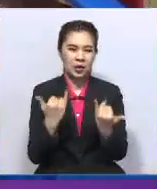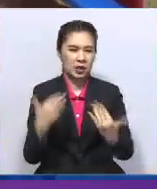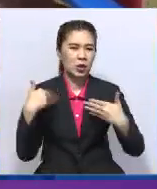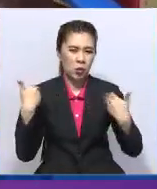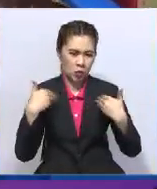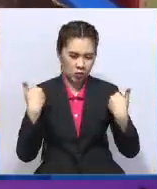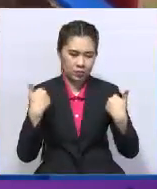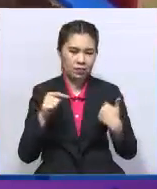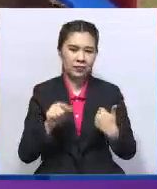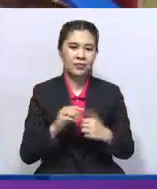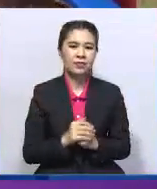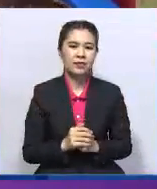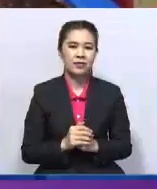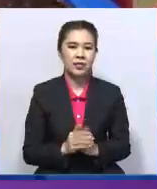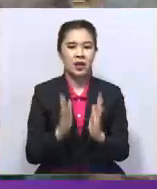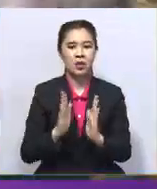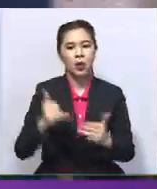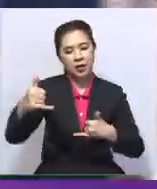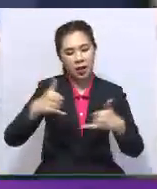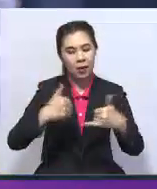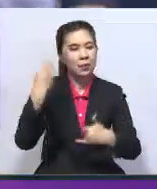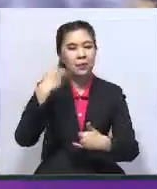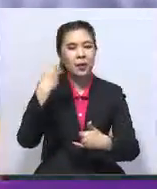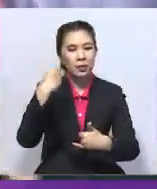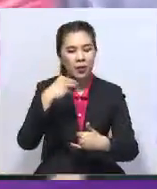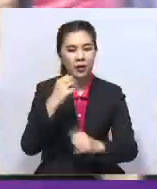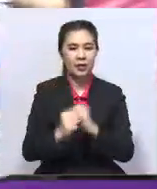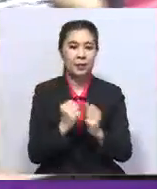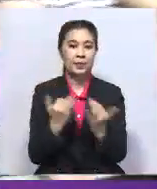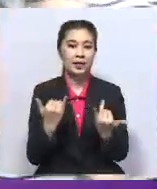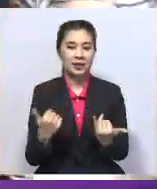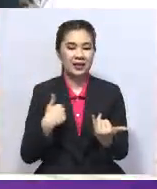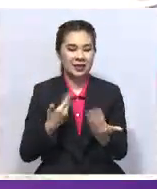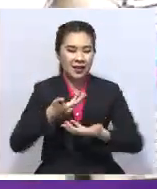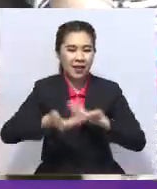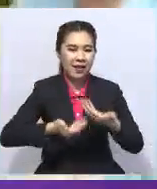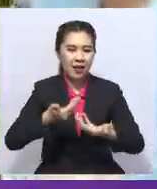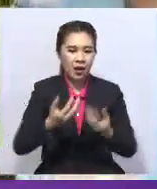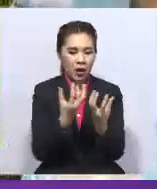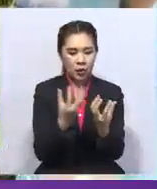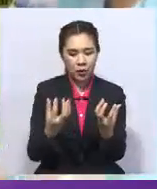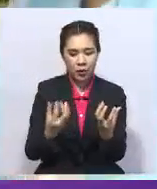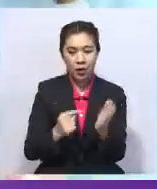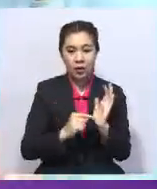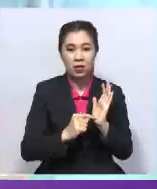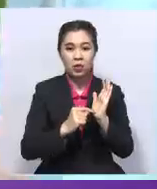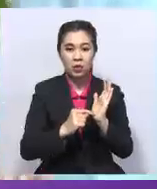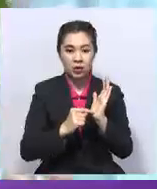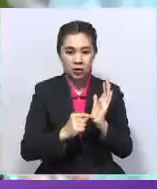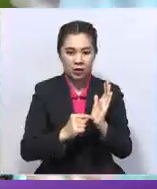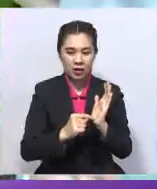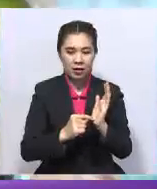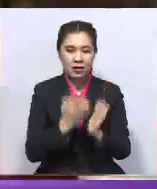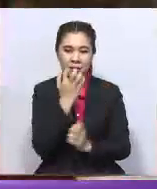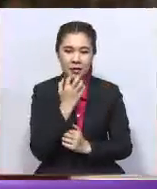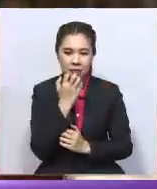ก่อนส่วนมากจะเป็นลูกค้าประจำที่มาซื้อและปีนี้ทางร้านก็จะขายขนมเข่งหน้าต่างๆอย่างเช่นหน้าเผือกฟัก